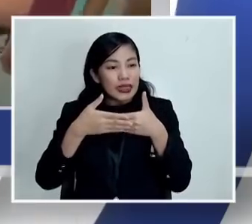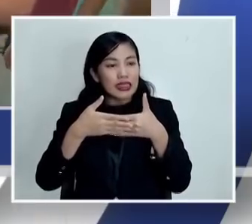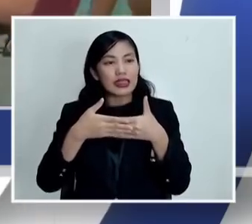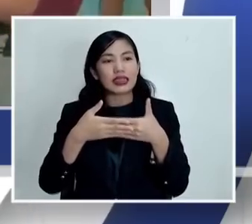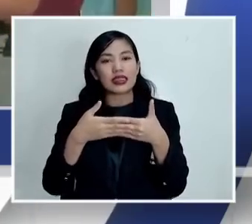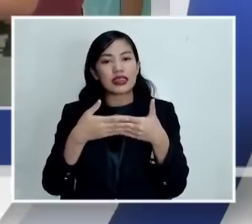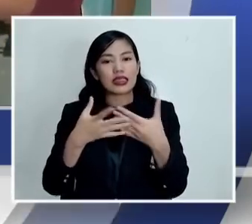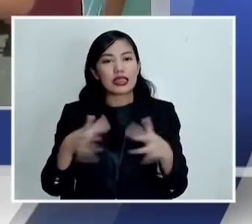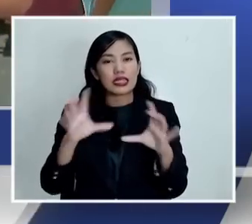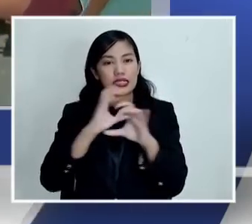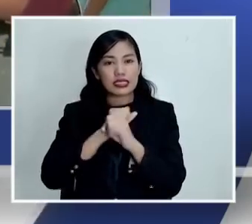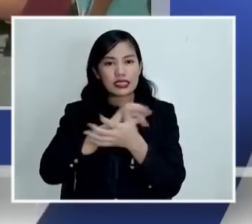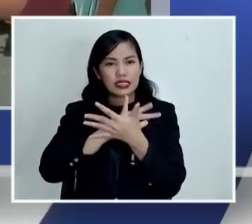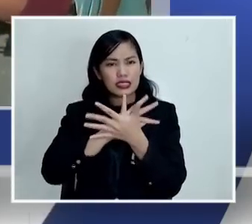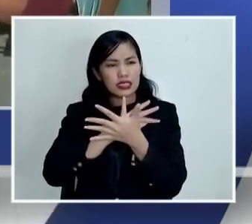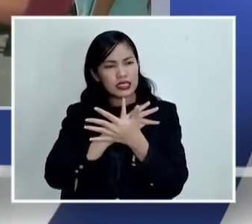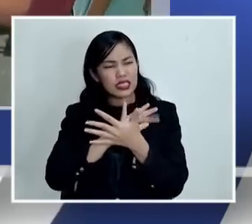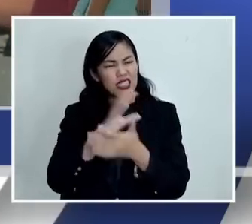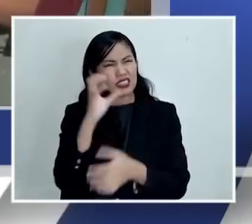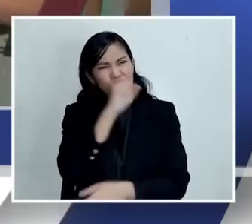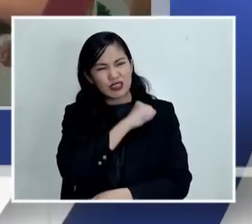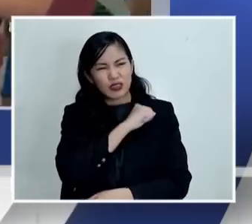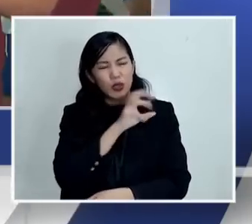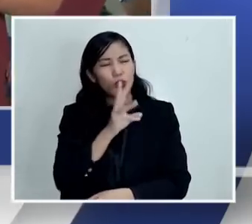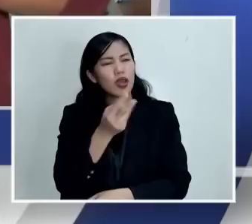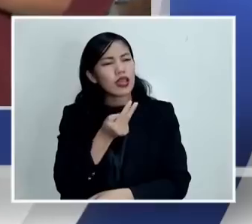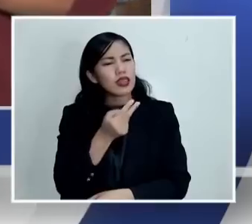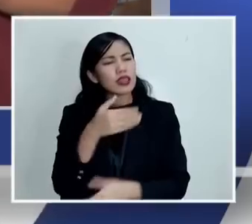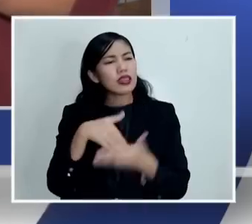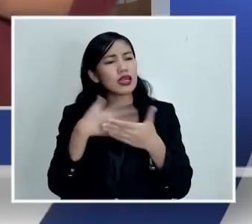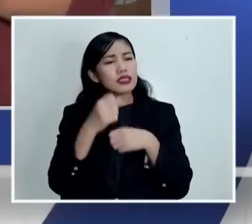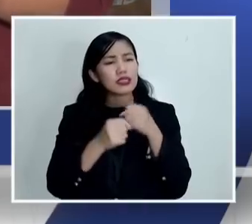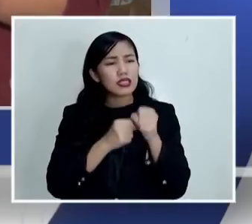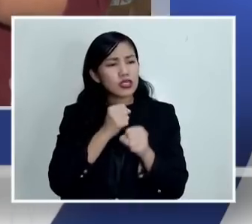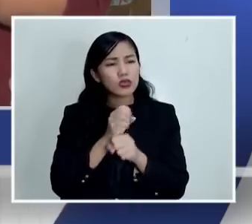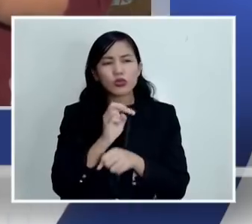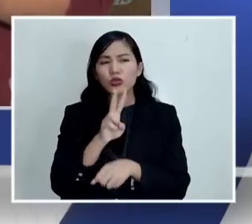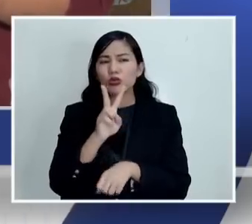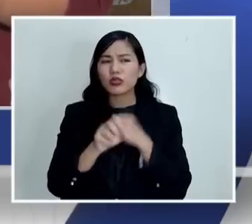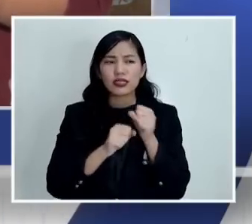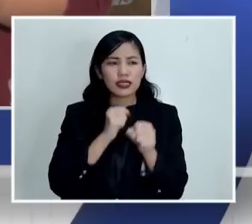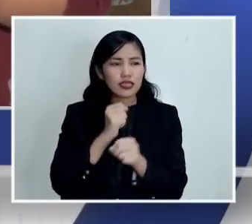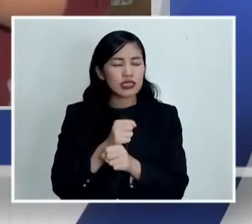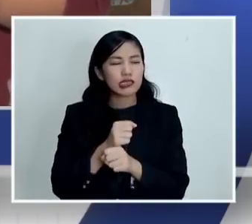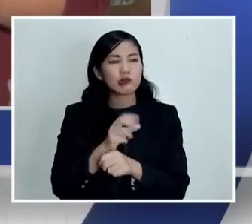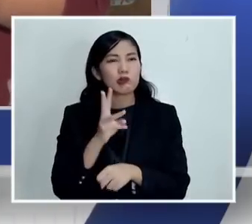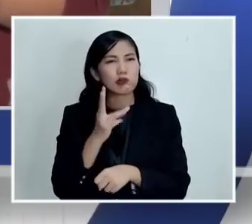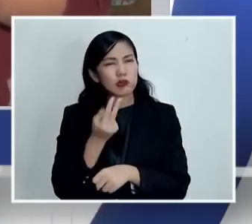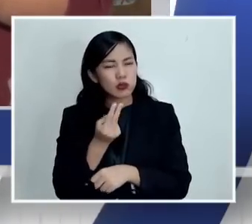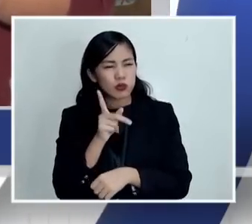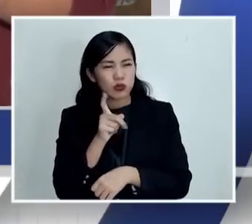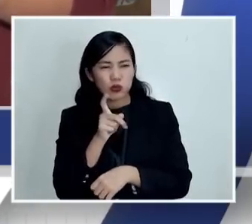mo, mga kailan yun? Next year? Tapos na yung pandemya? 2 years from now? O mga kailan kaya?